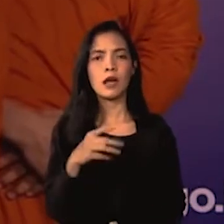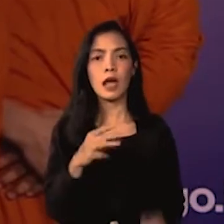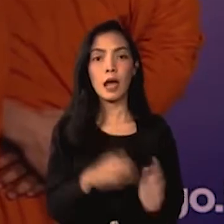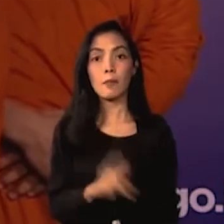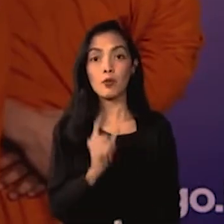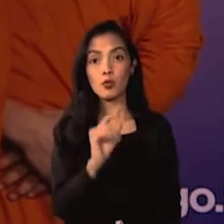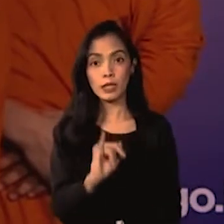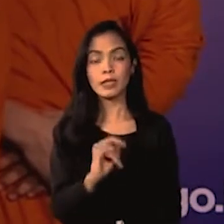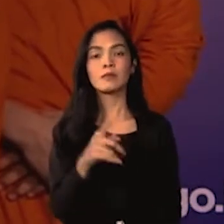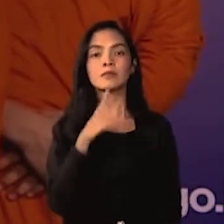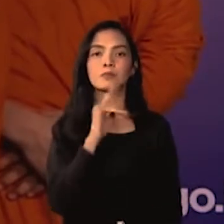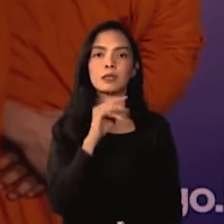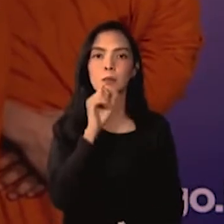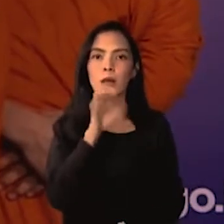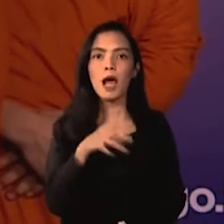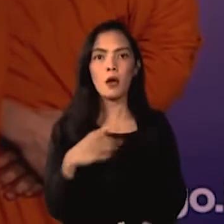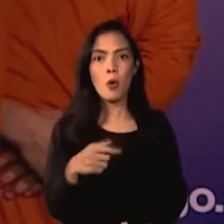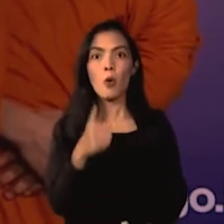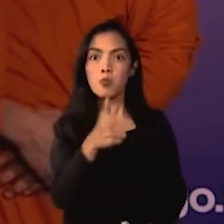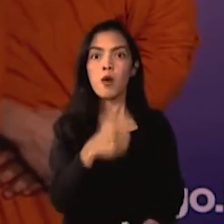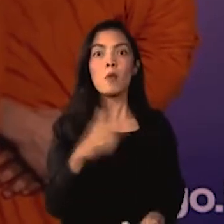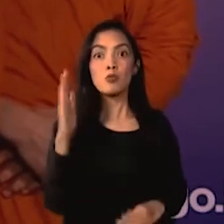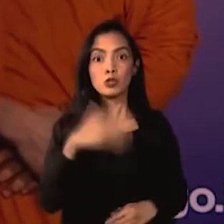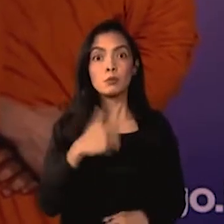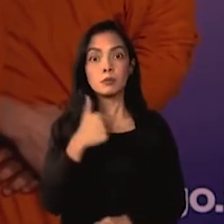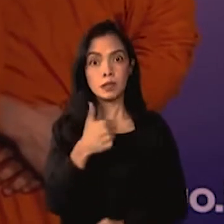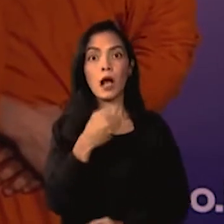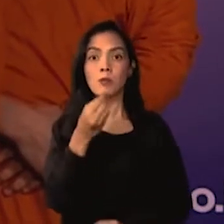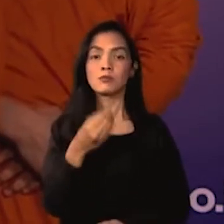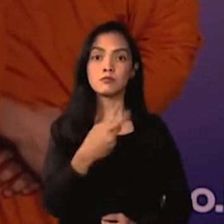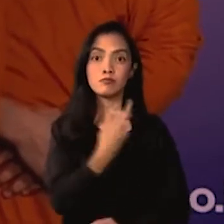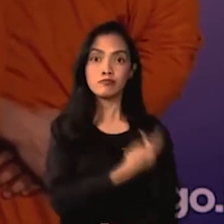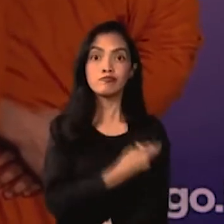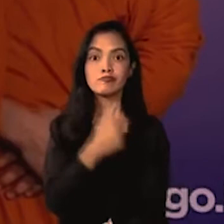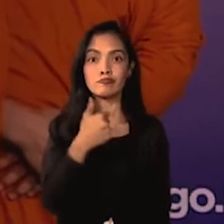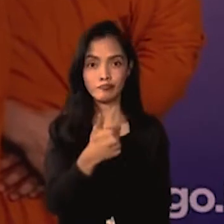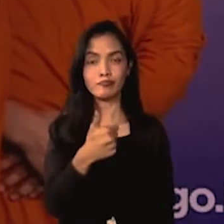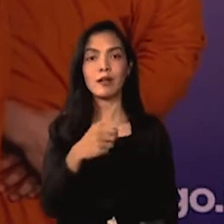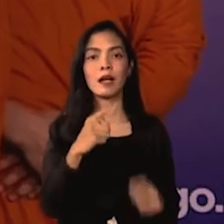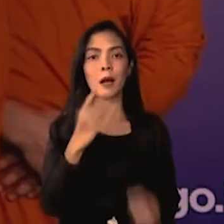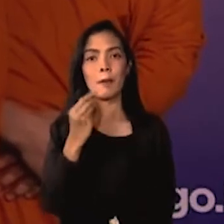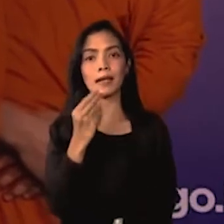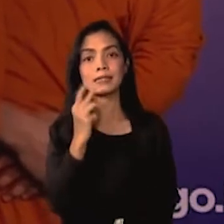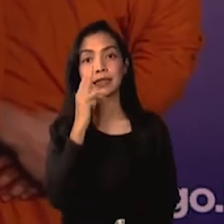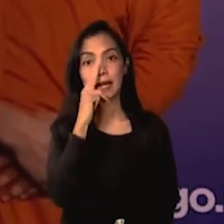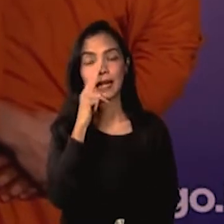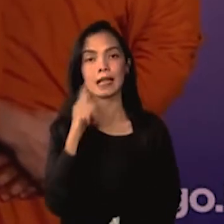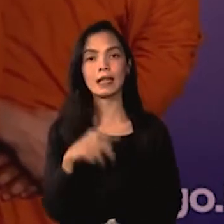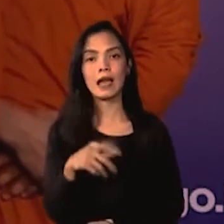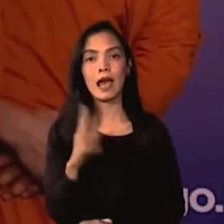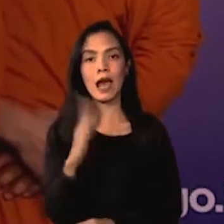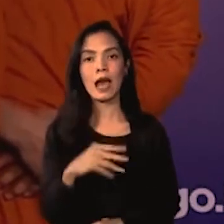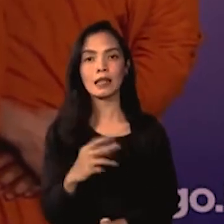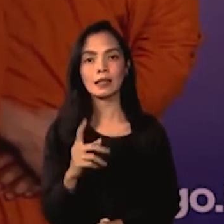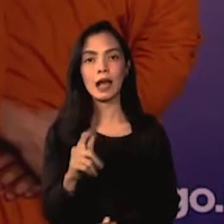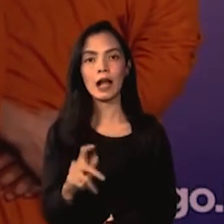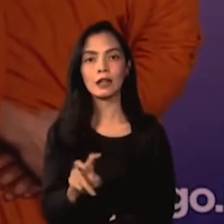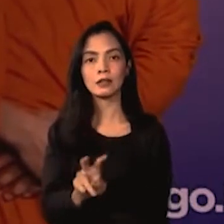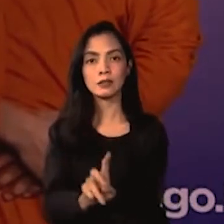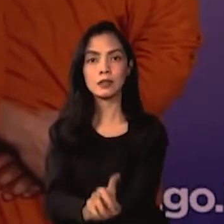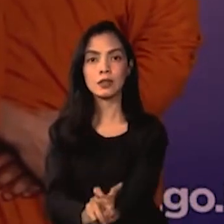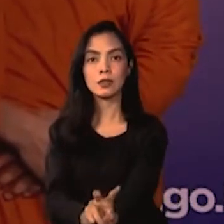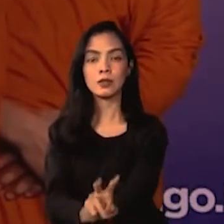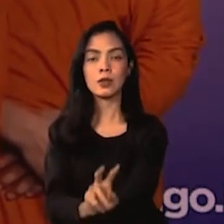tanggal 11 Januari 2021. Presiden Jokowi beserta sejumlah perwakilan dari berbagai